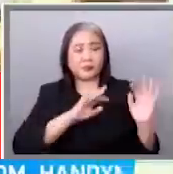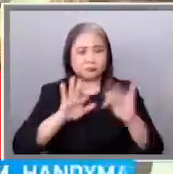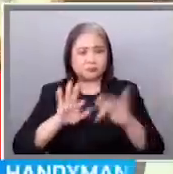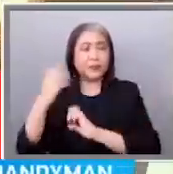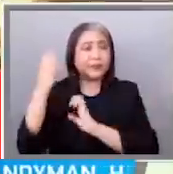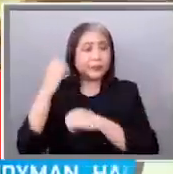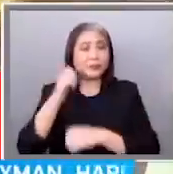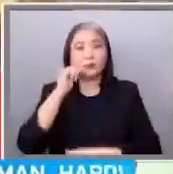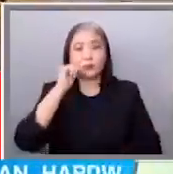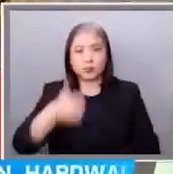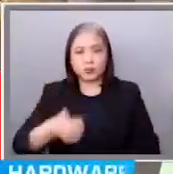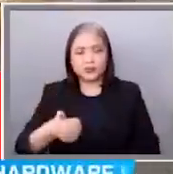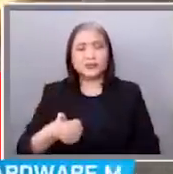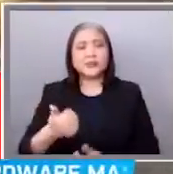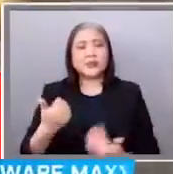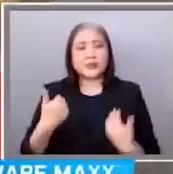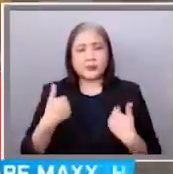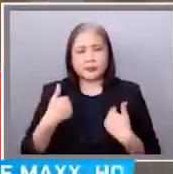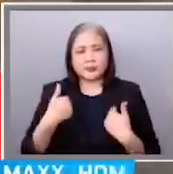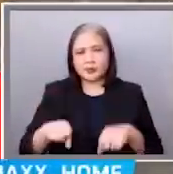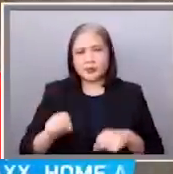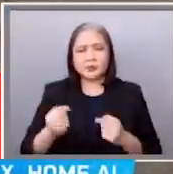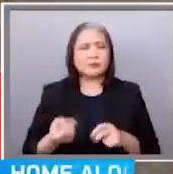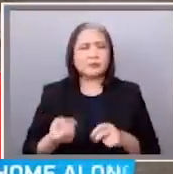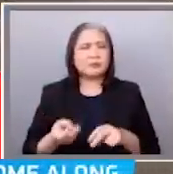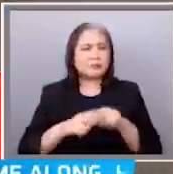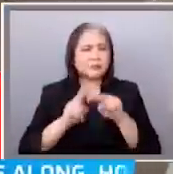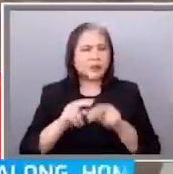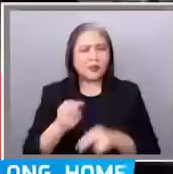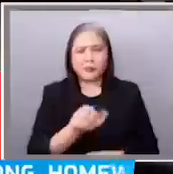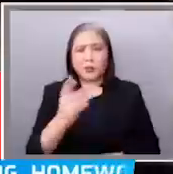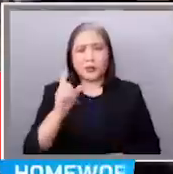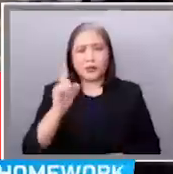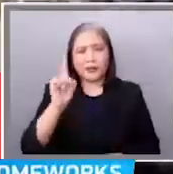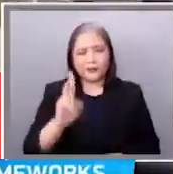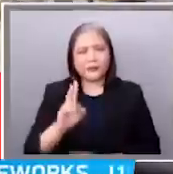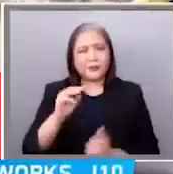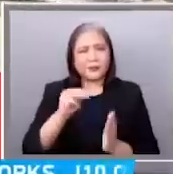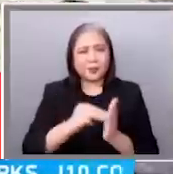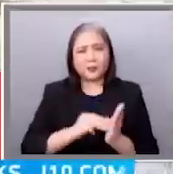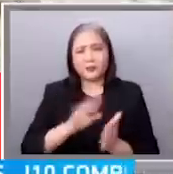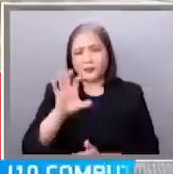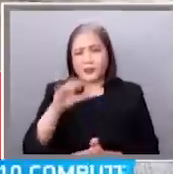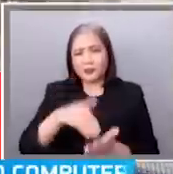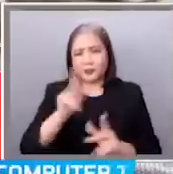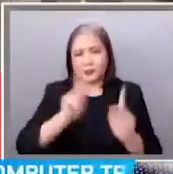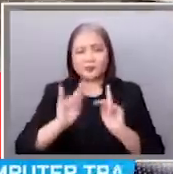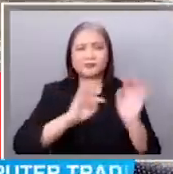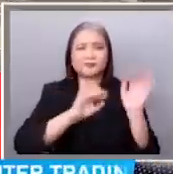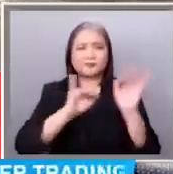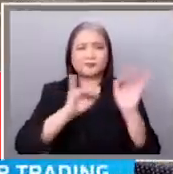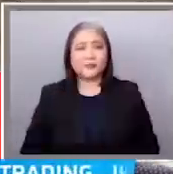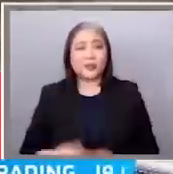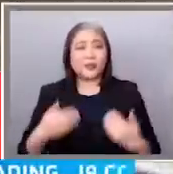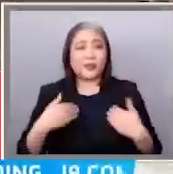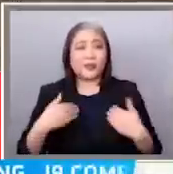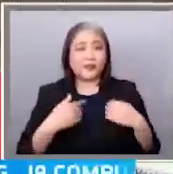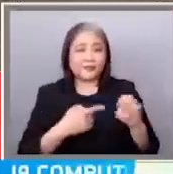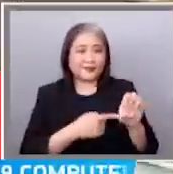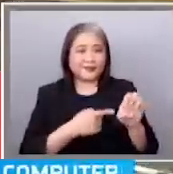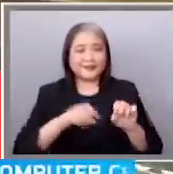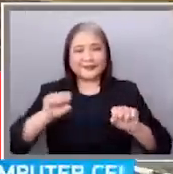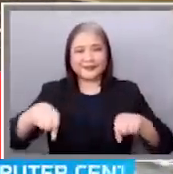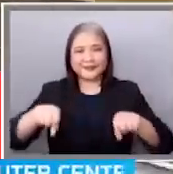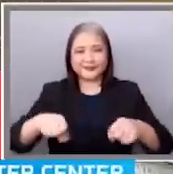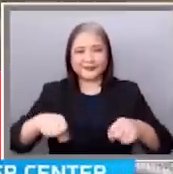kung kailan posibleng umabot sa kalahating milyon ang pupunta. May mga e-trike dito sa loob ng Manila South Cemetery